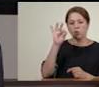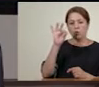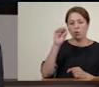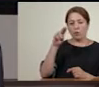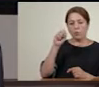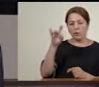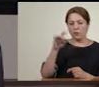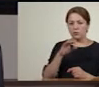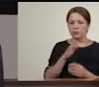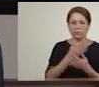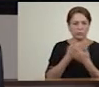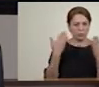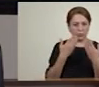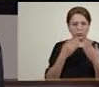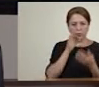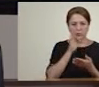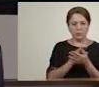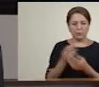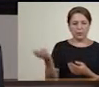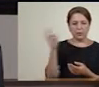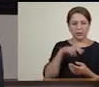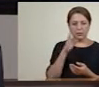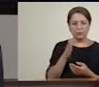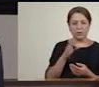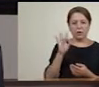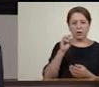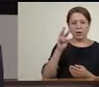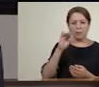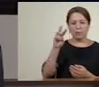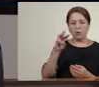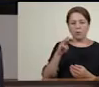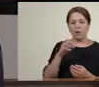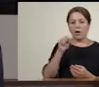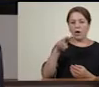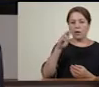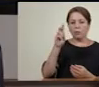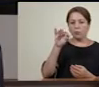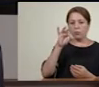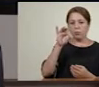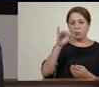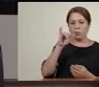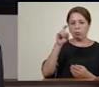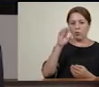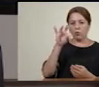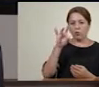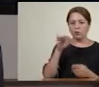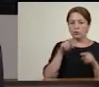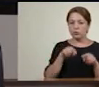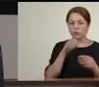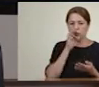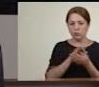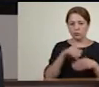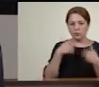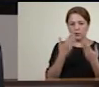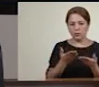Chunki Imom al-Buxoriy choparga shunday javob bergan edi. Men ilmni